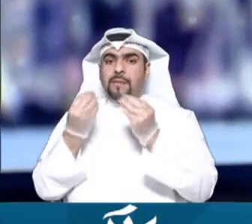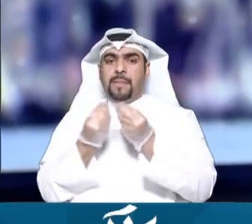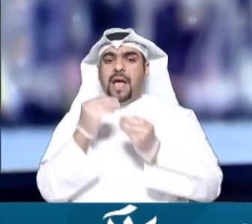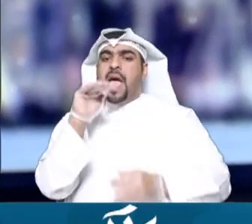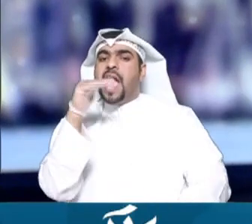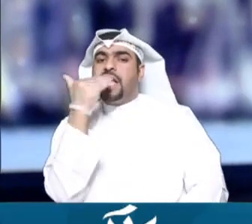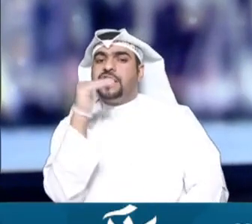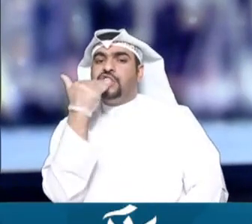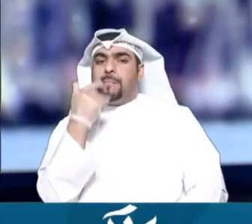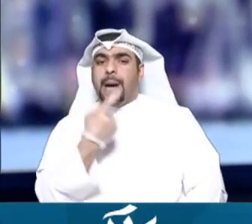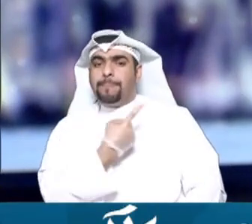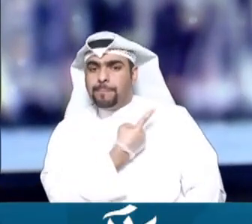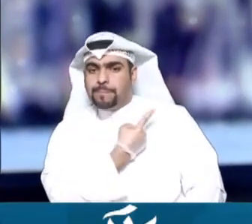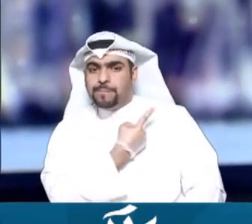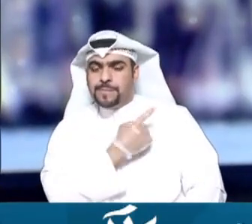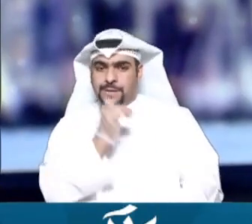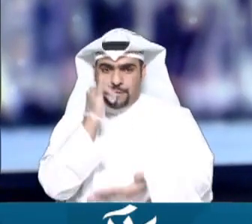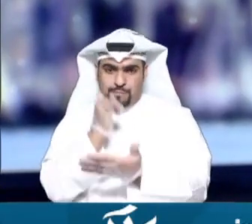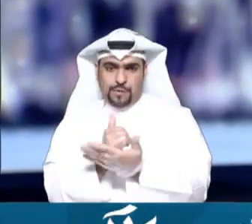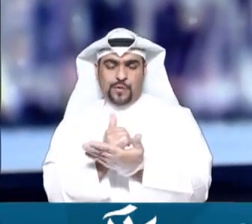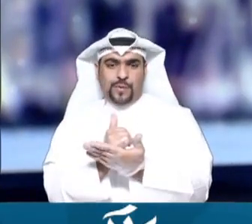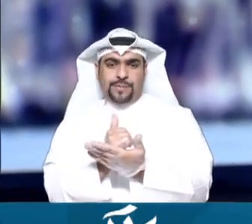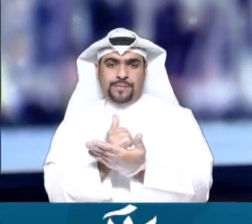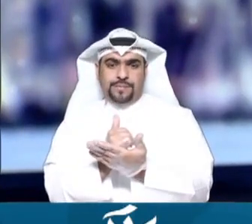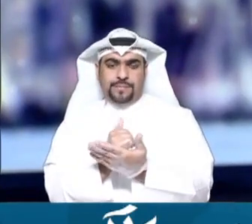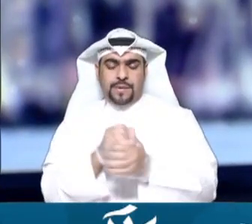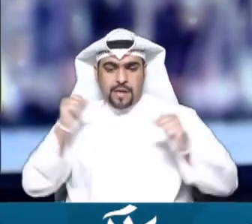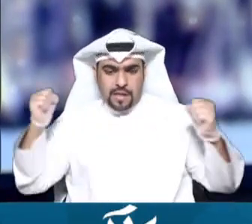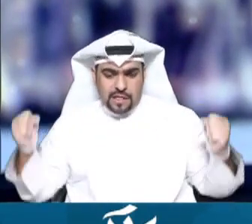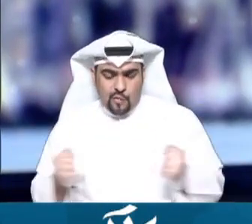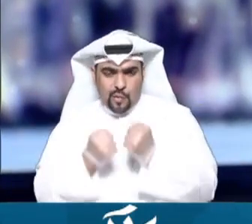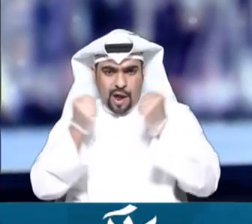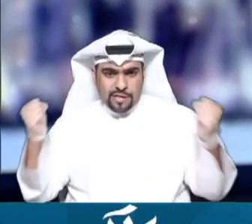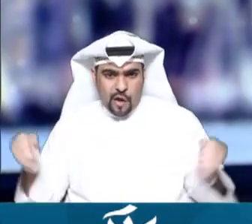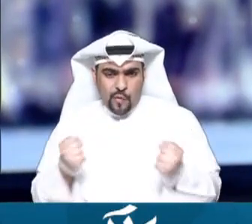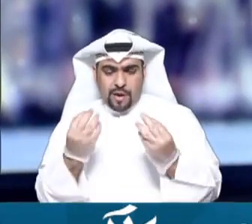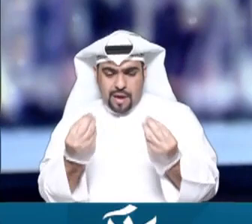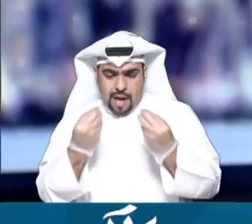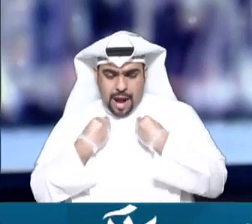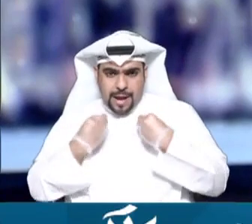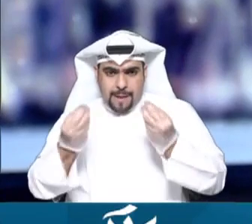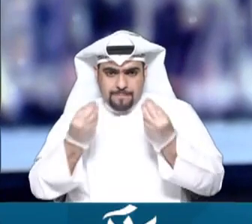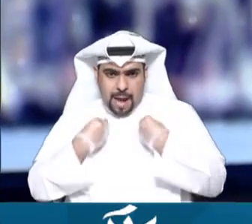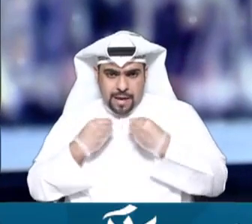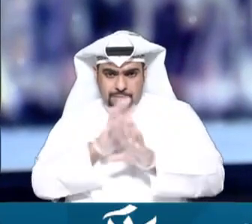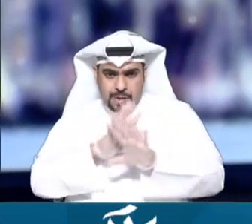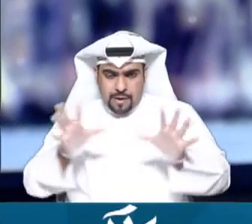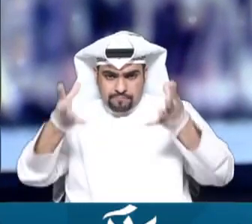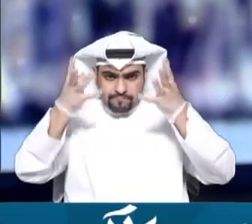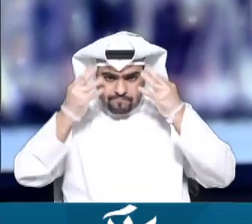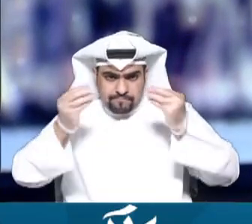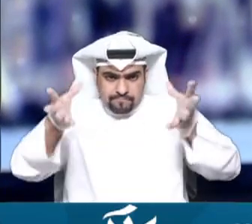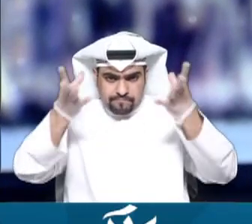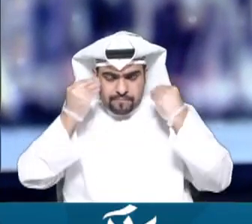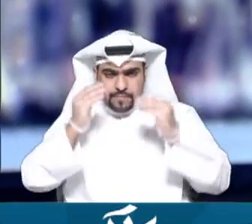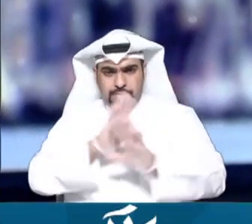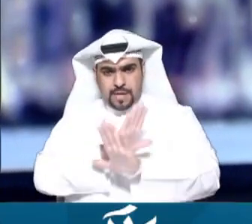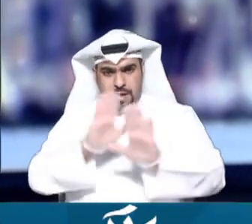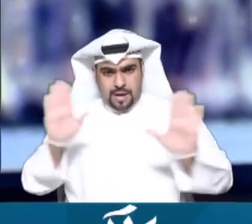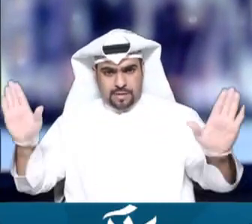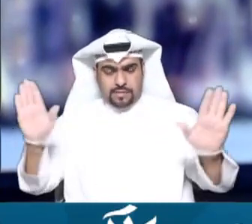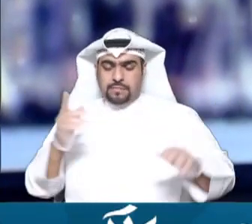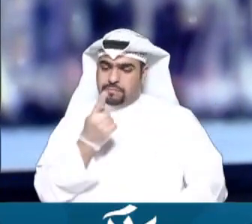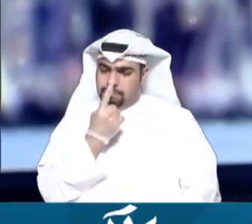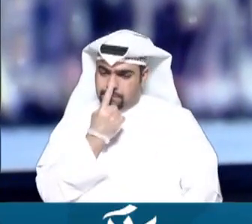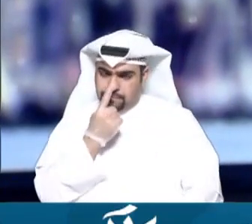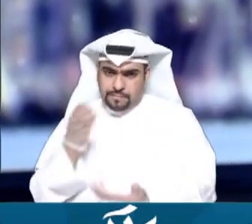احداث انتشار المرض، مع هيئة الشباب مشكورين متمثلة في رئيس الهيئة حيي ومديرها